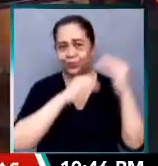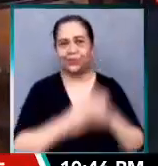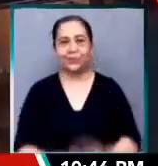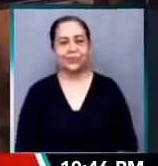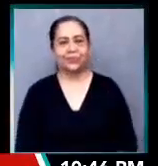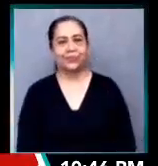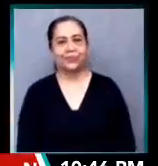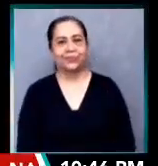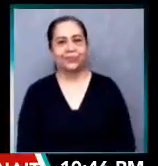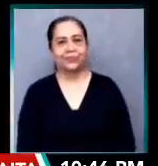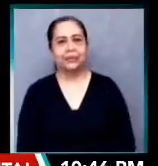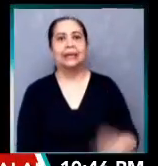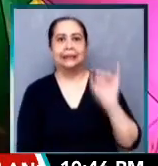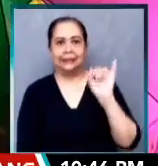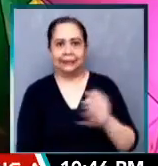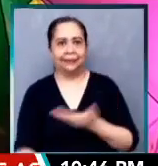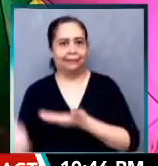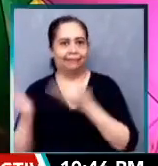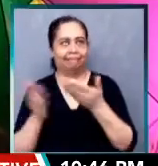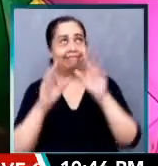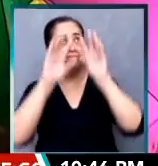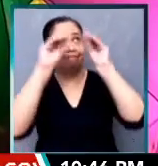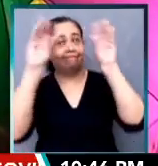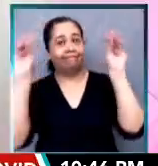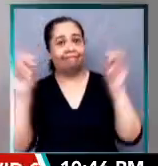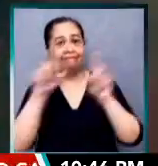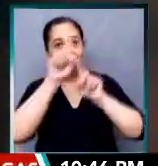Yan ang hatid ng mga parol sa Paskong Pinoy.